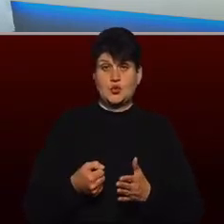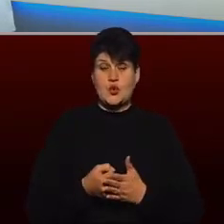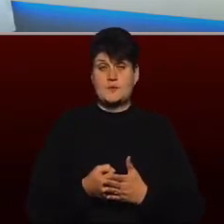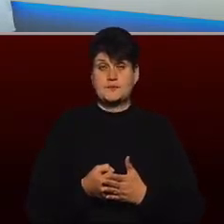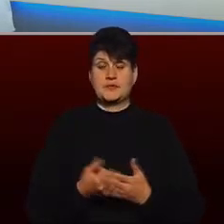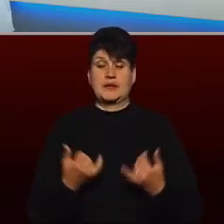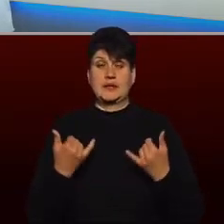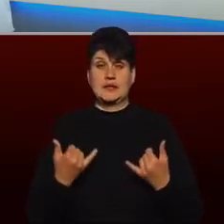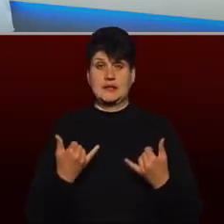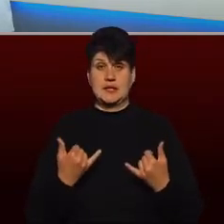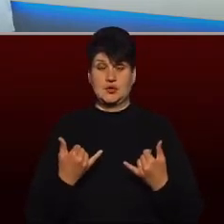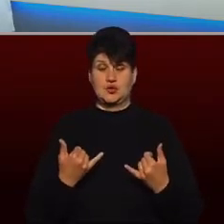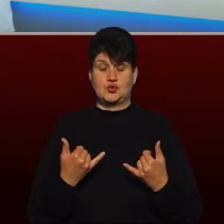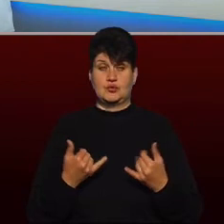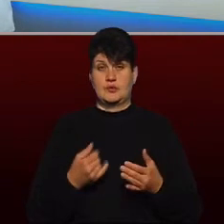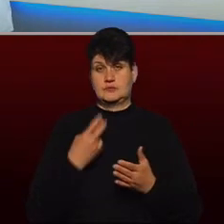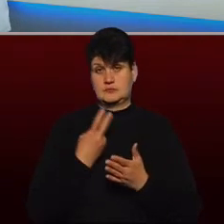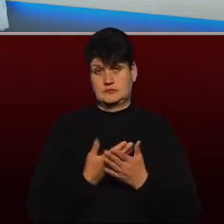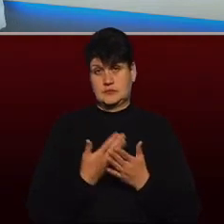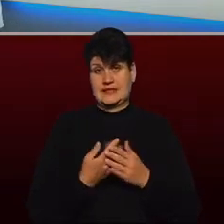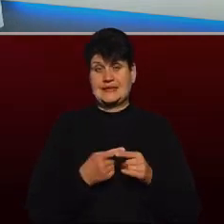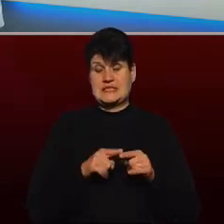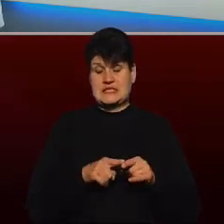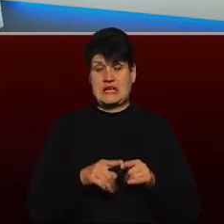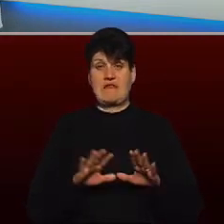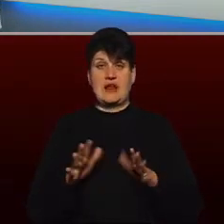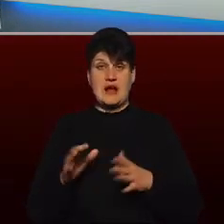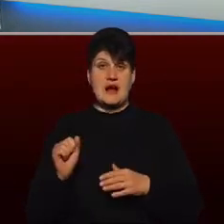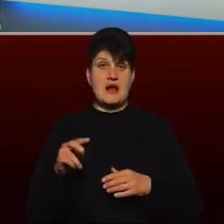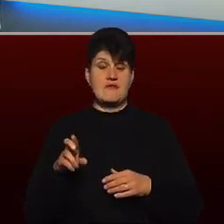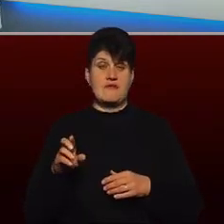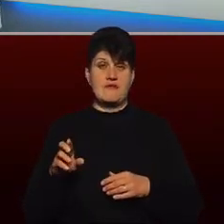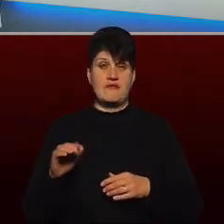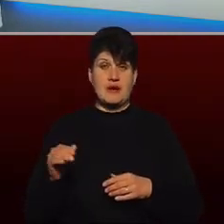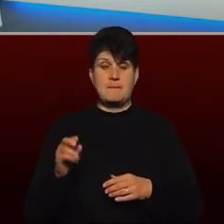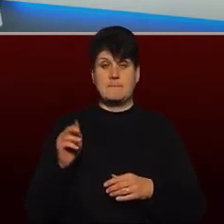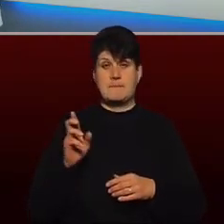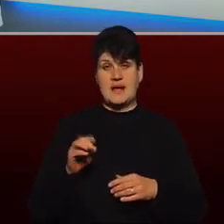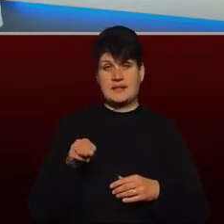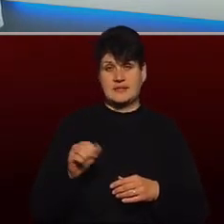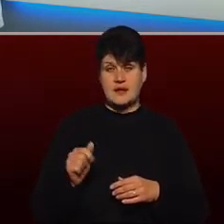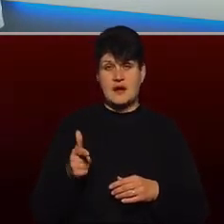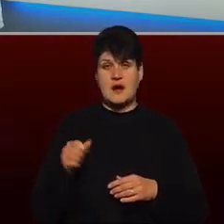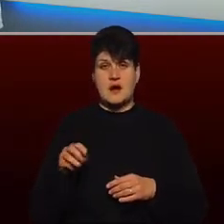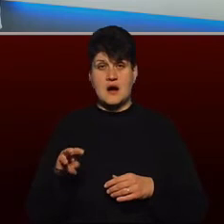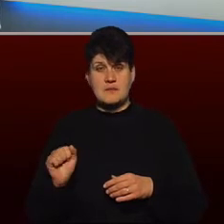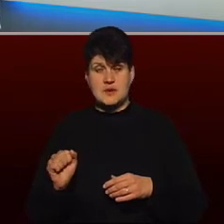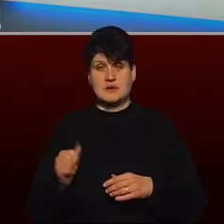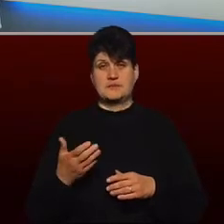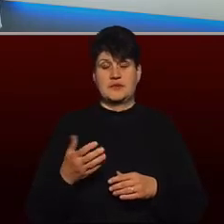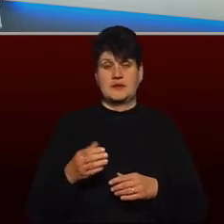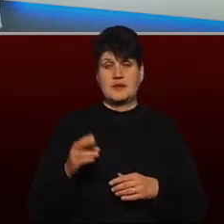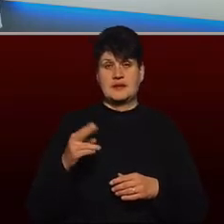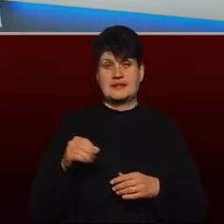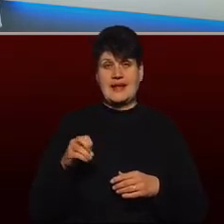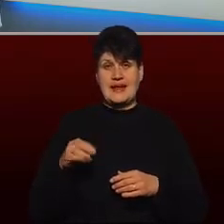нинішнього позначення цих варіантів, це альфа, бета, гамма, дельта, М-варіант, це, виходить, вже